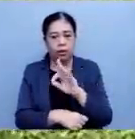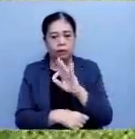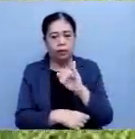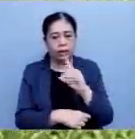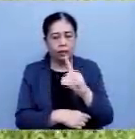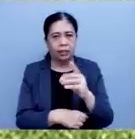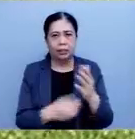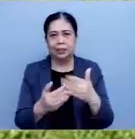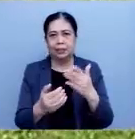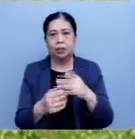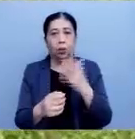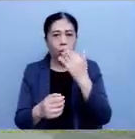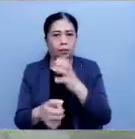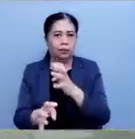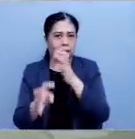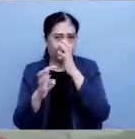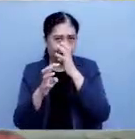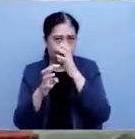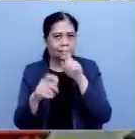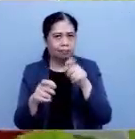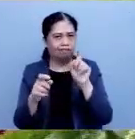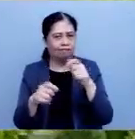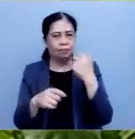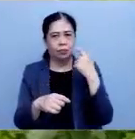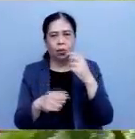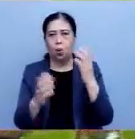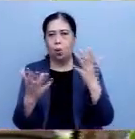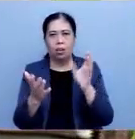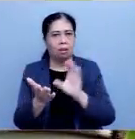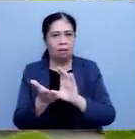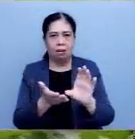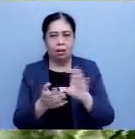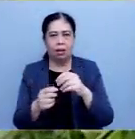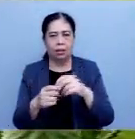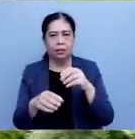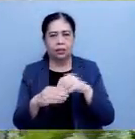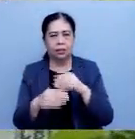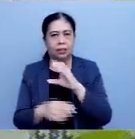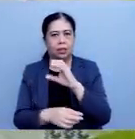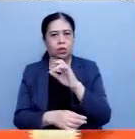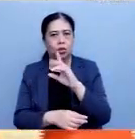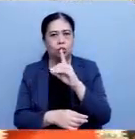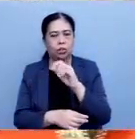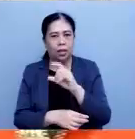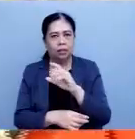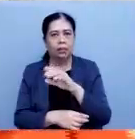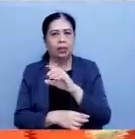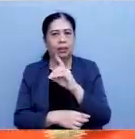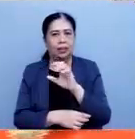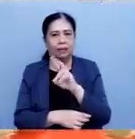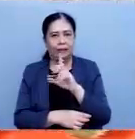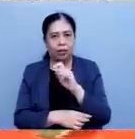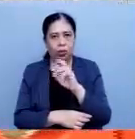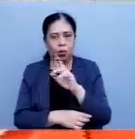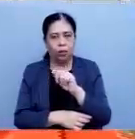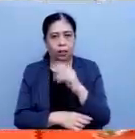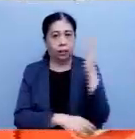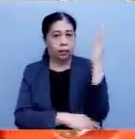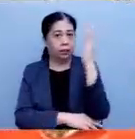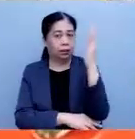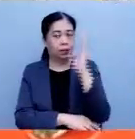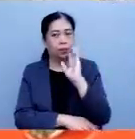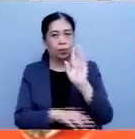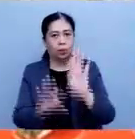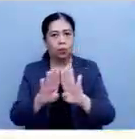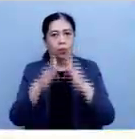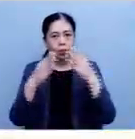para sa mahigpit na pagpapatupad ng cashless transaction sa siyudad de Victoria Toll Plaza. Alas 12 ng tanghali magbubukas ang